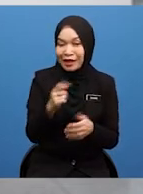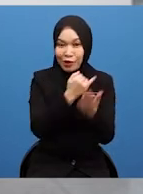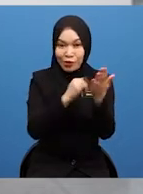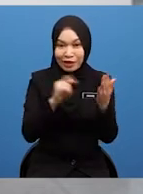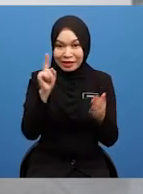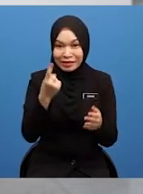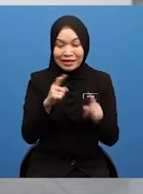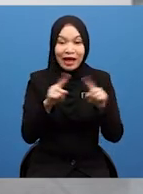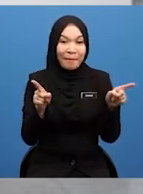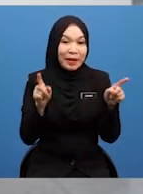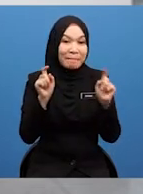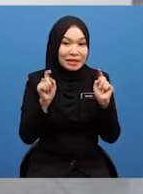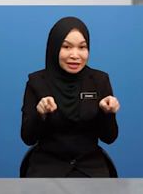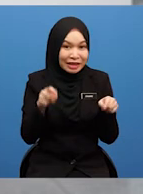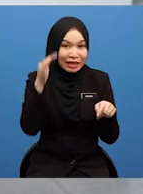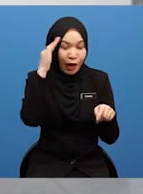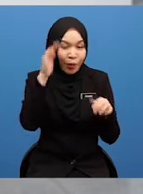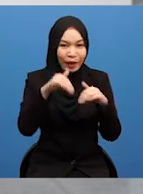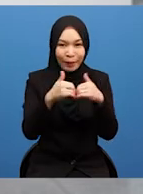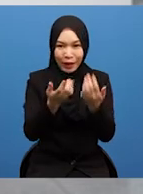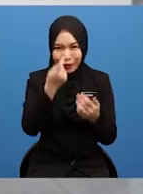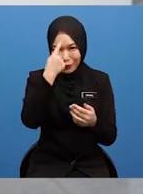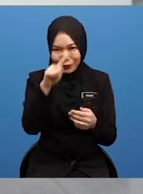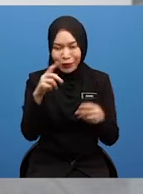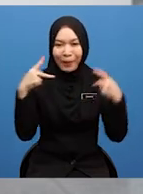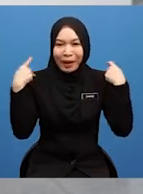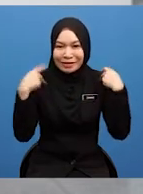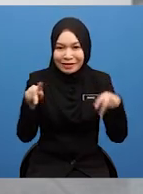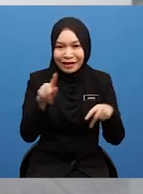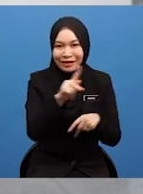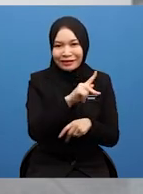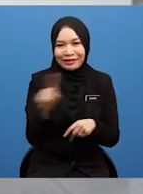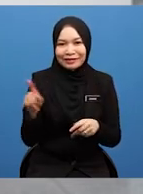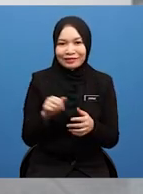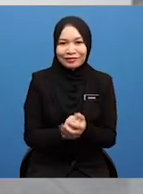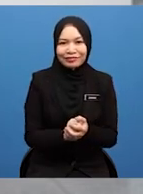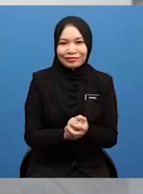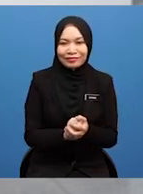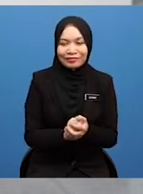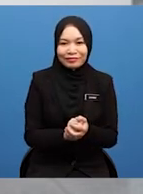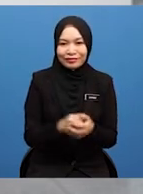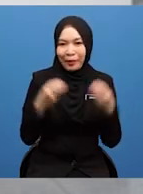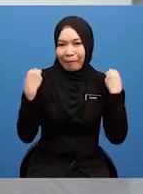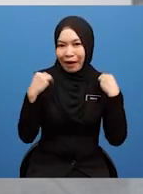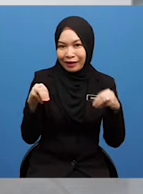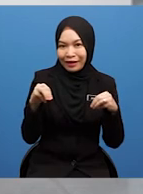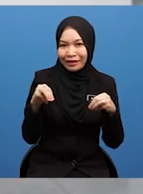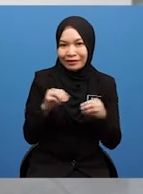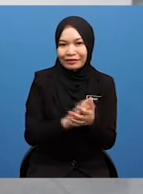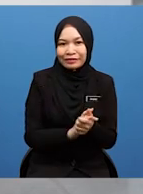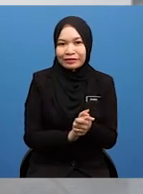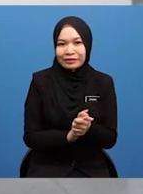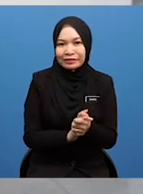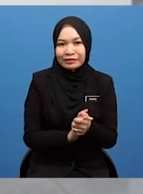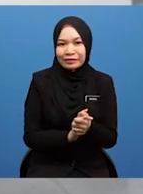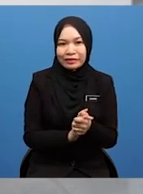untuk marketing kan lupa mereka sebanyaknya yang penting peragaan ginet kita akan Wijaya menarik perhatian pelanggan-pelanggan kita yang